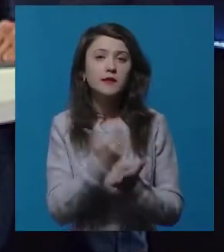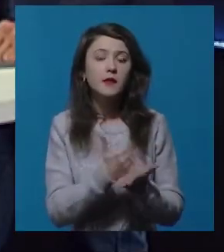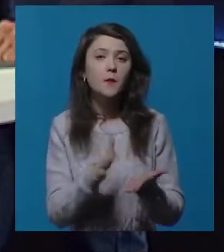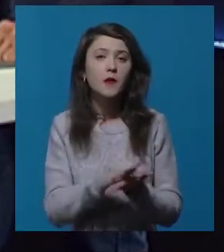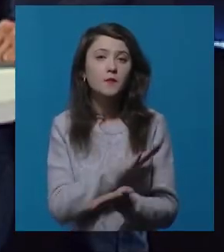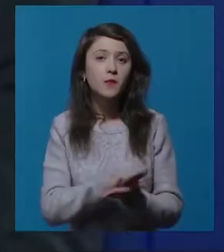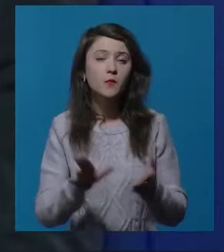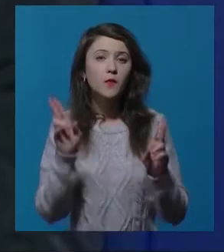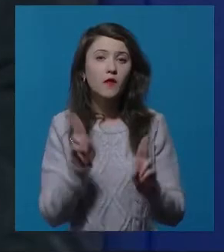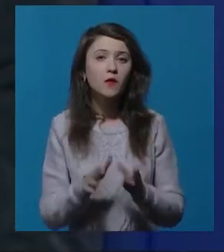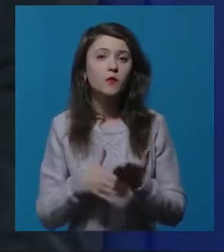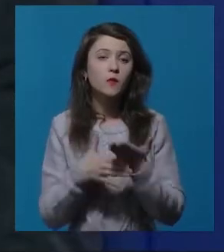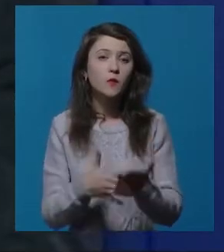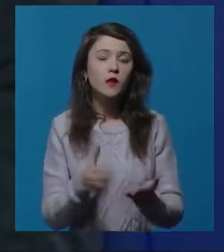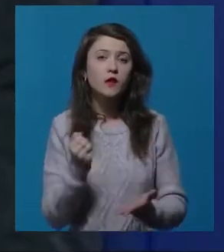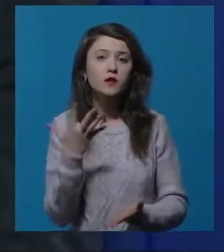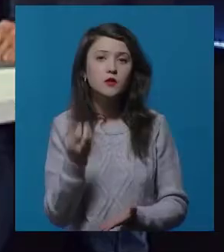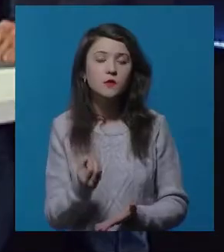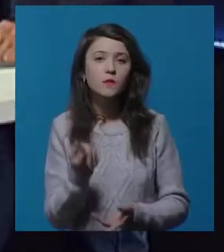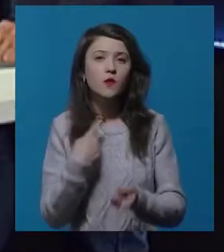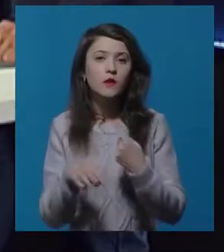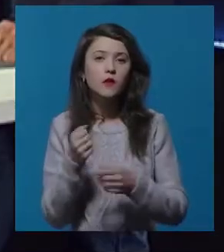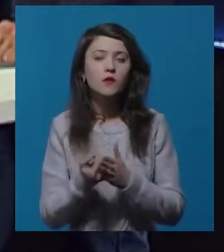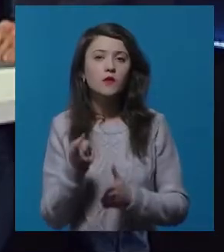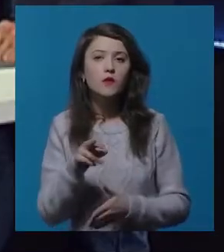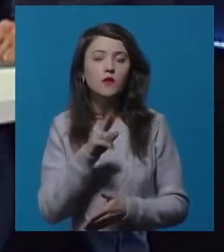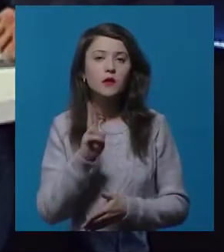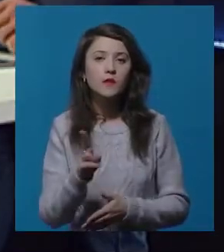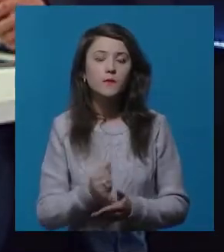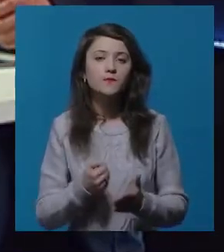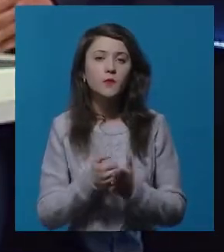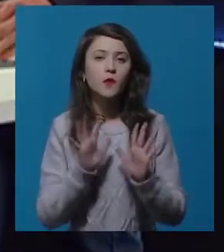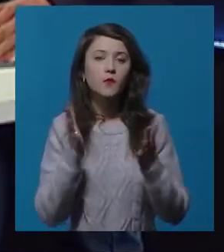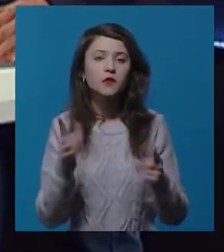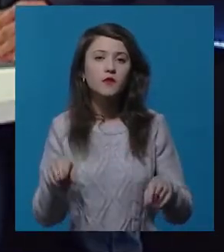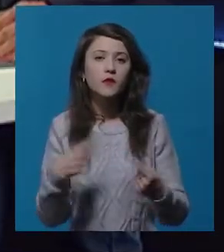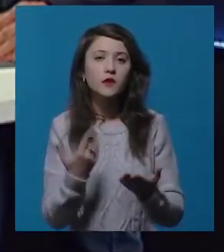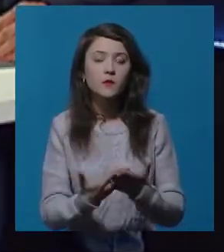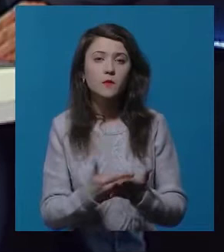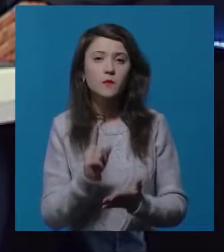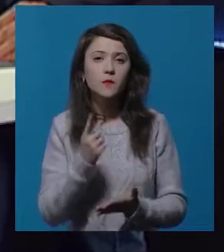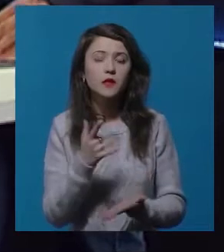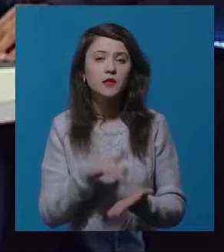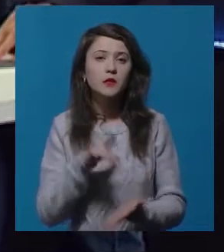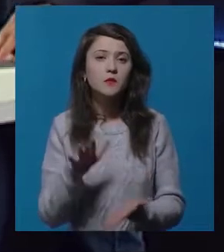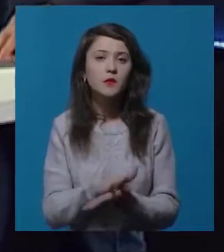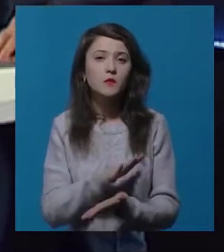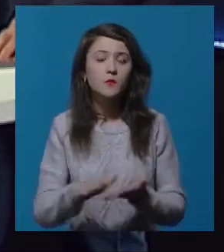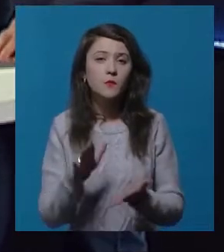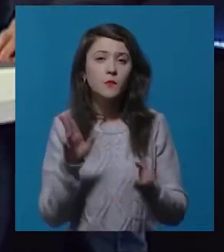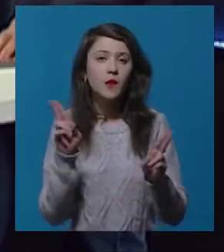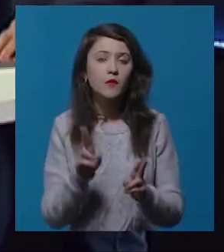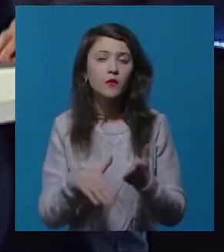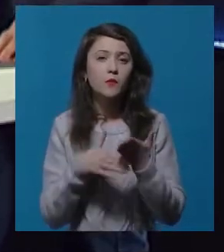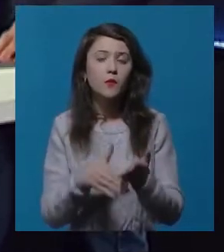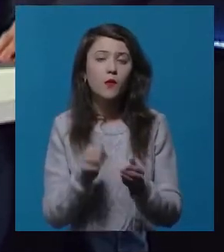допомоги. А ще, повертаючись до того, як до моменту створення, наприклад, перших центрів безоплатної правової допомоги в